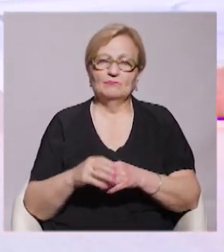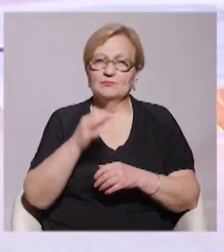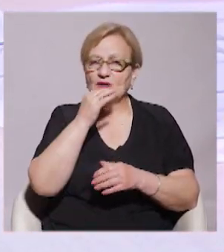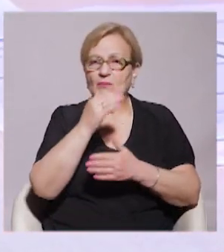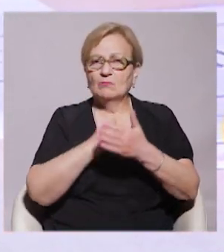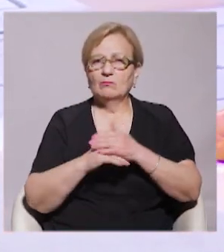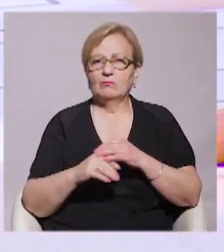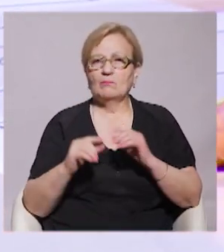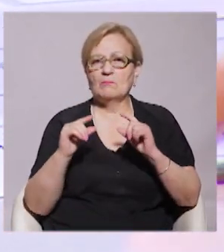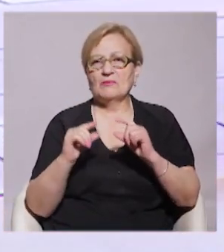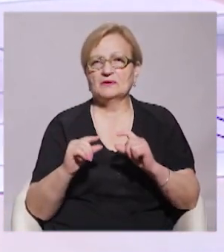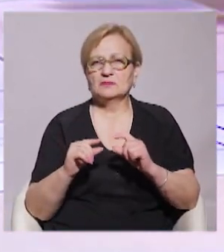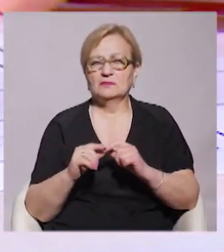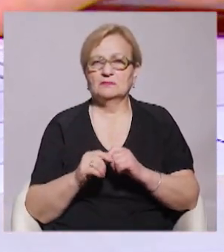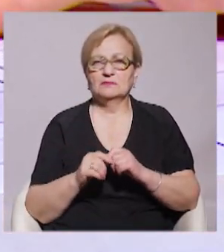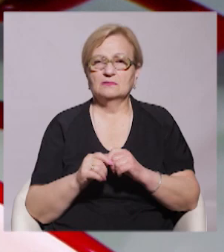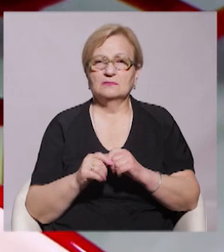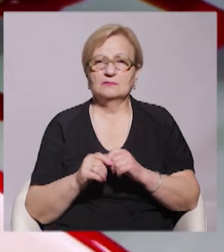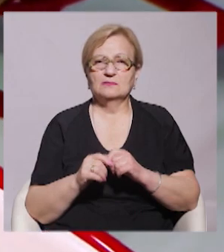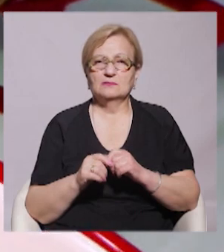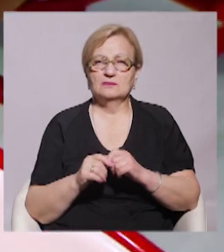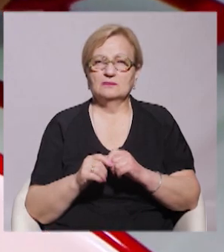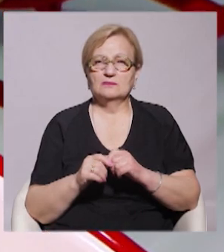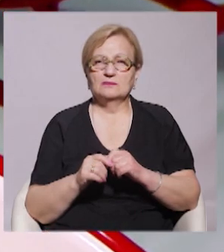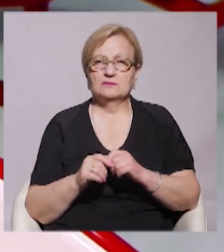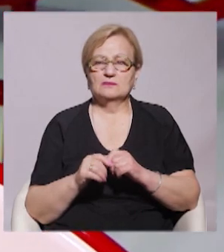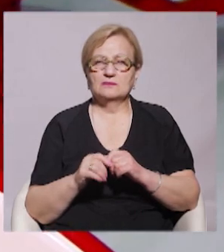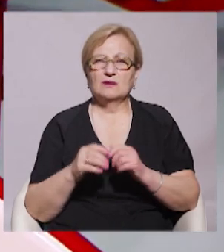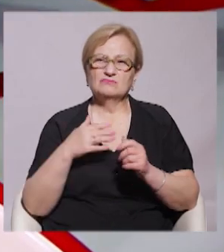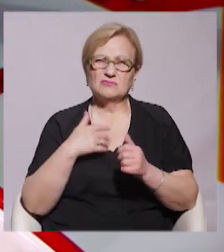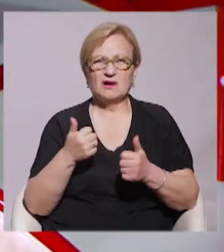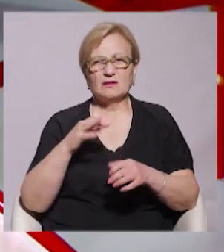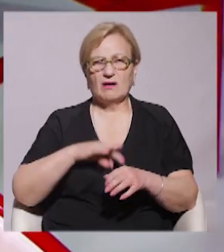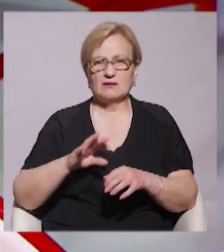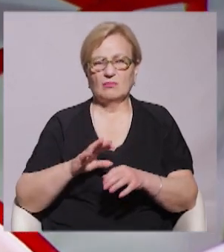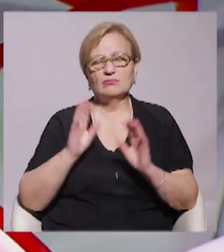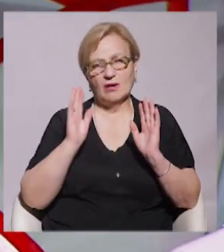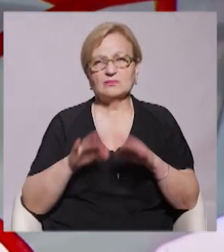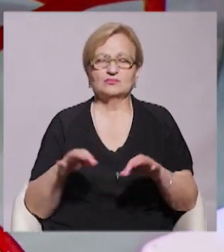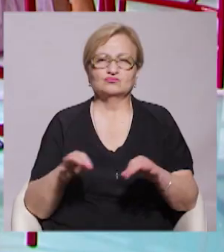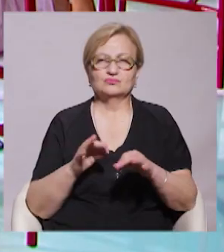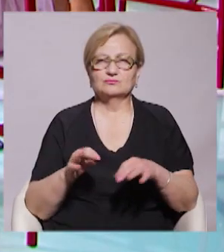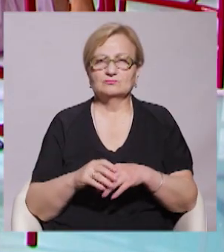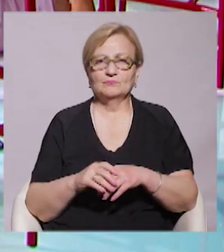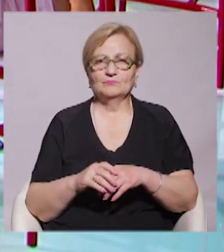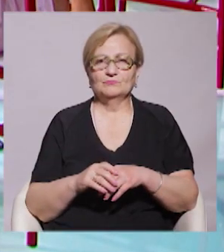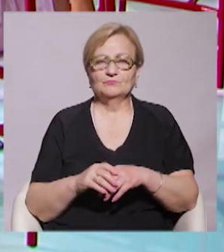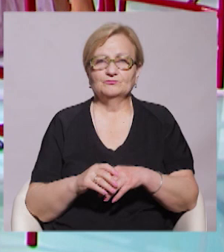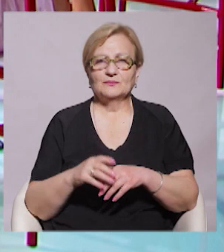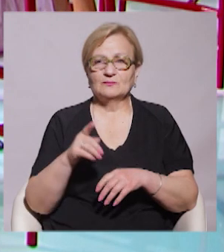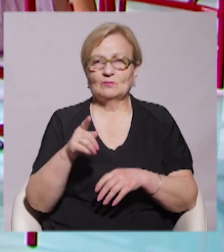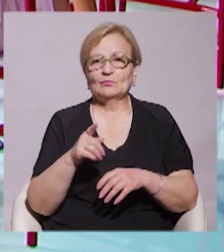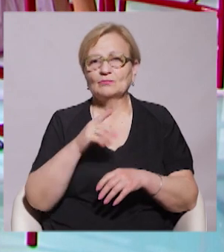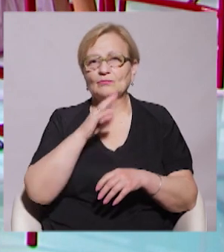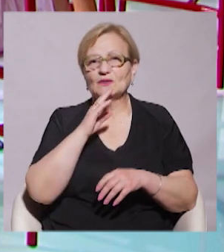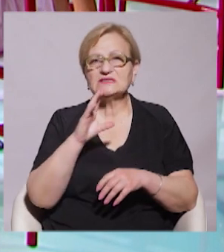პატარები. კარგია. ეს არ გამომივიდა. შვენიერია სესილი. არა უშავს. გადმოდი საშუალოზე ახლა, აი მან